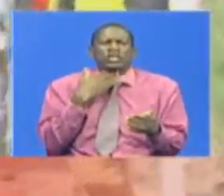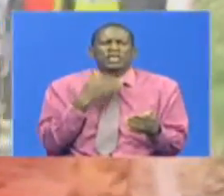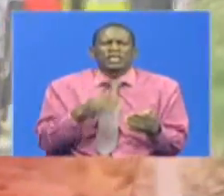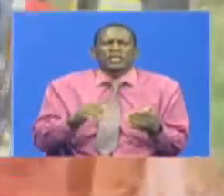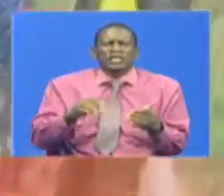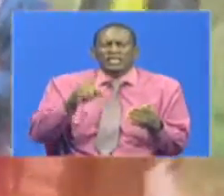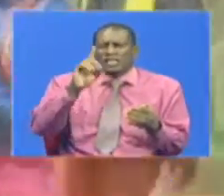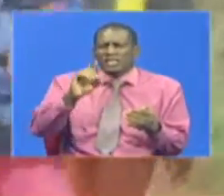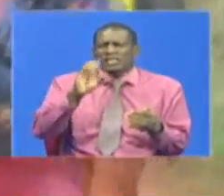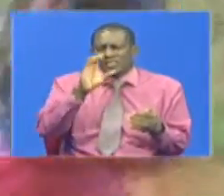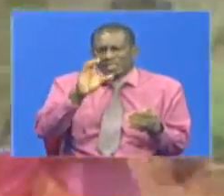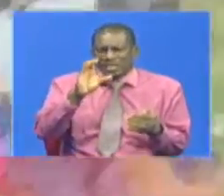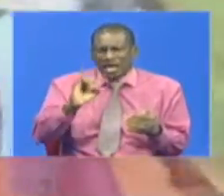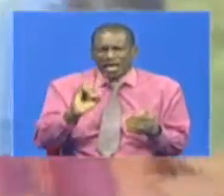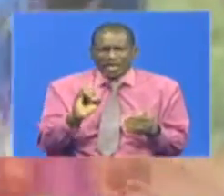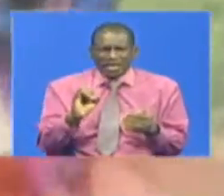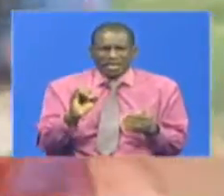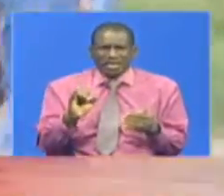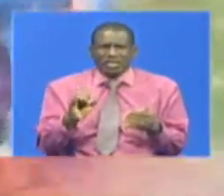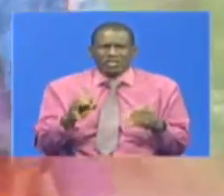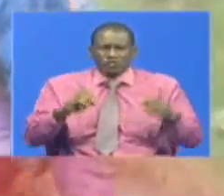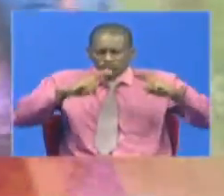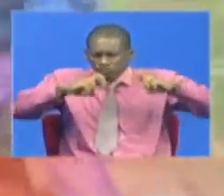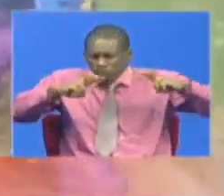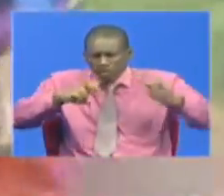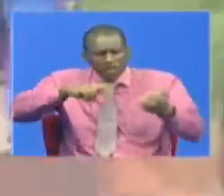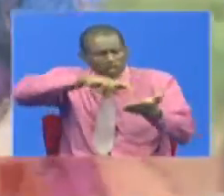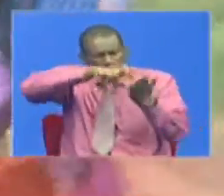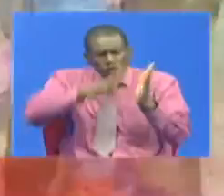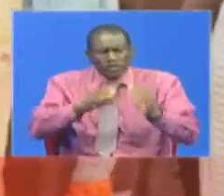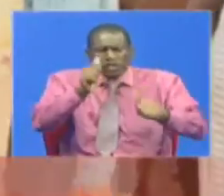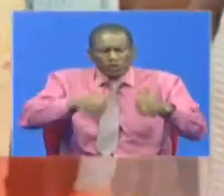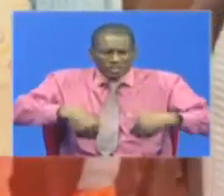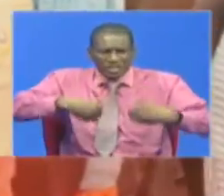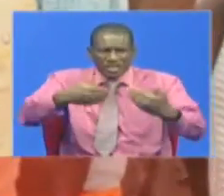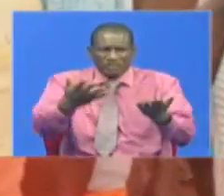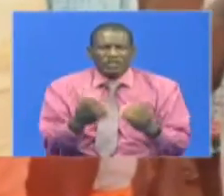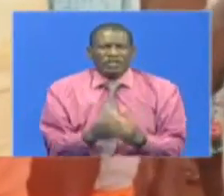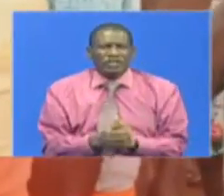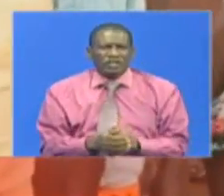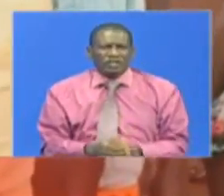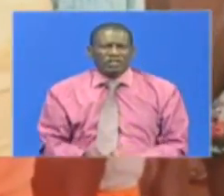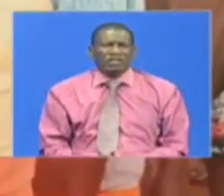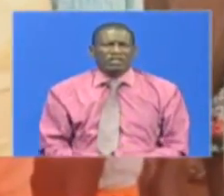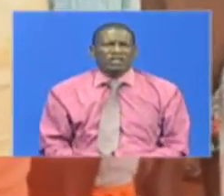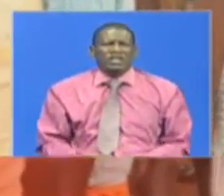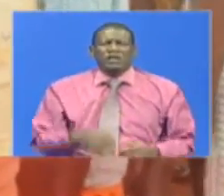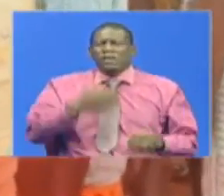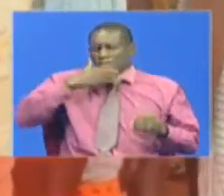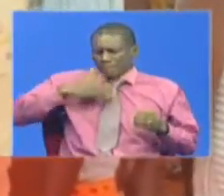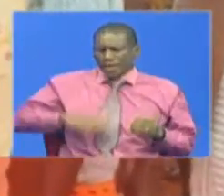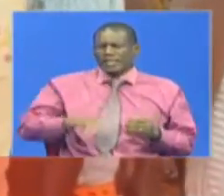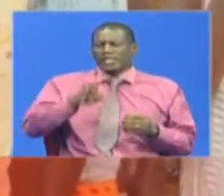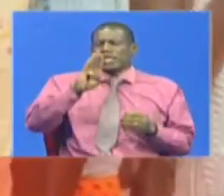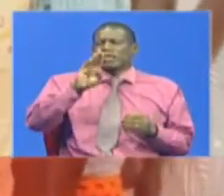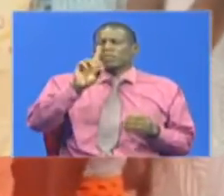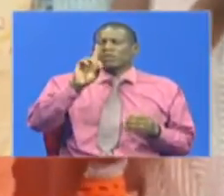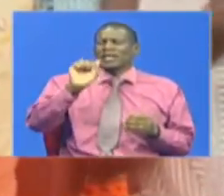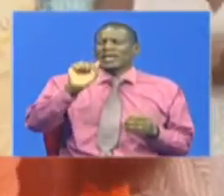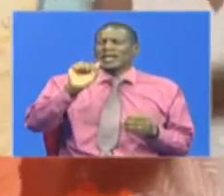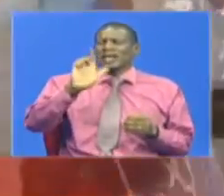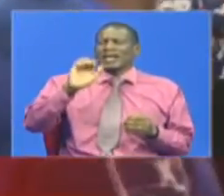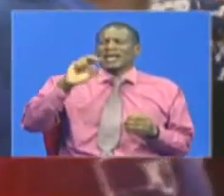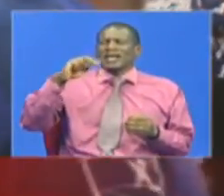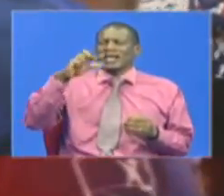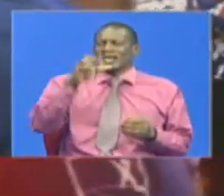wa jinai DCI ichunguze zabuni zinavyotolewa. Wazazi huko Budalangi, kaunti ya Busia,